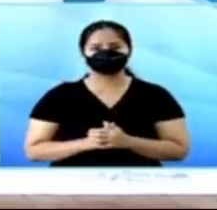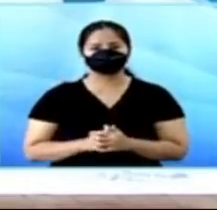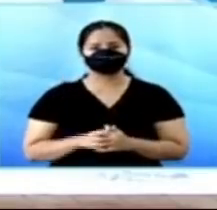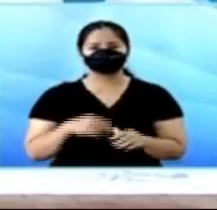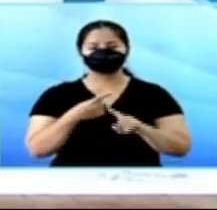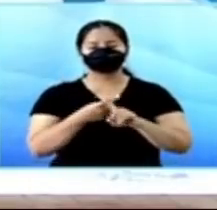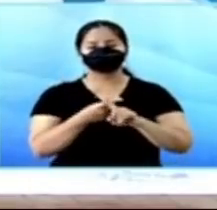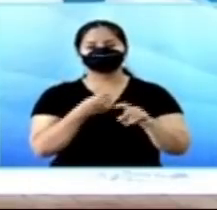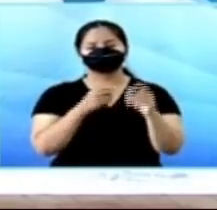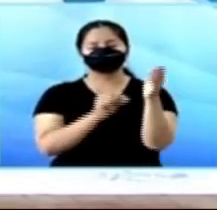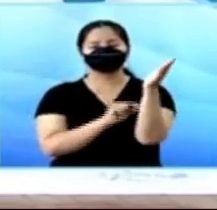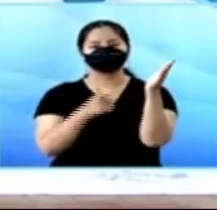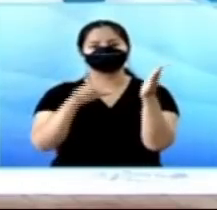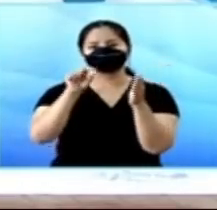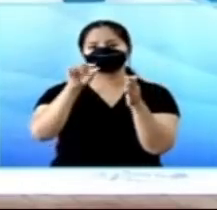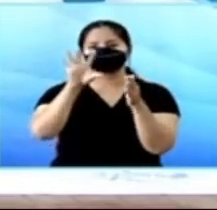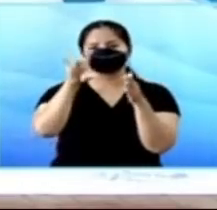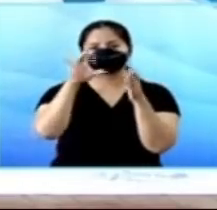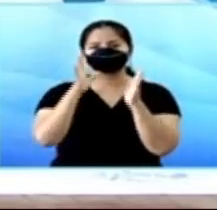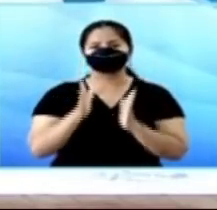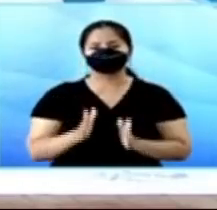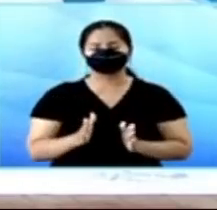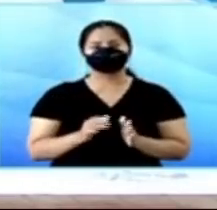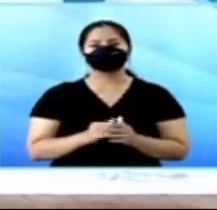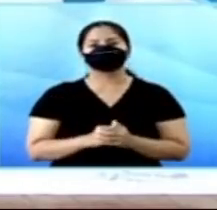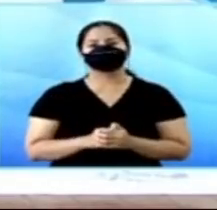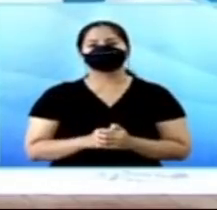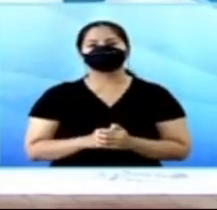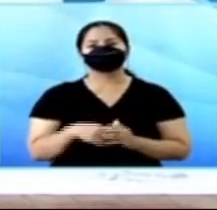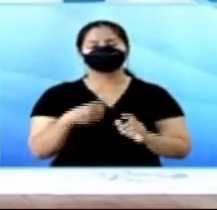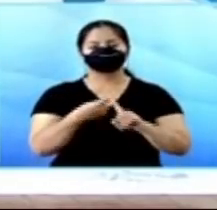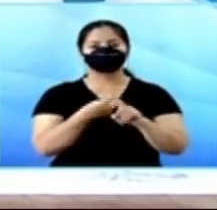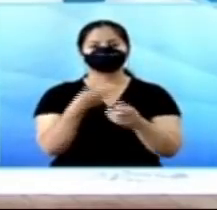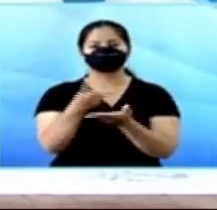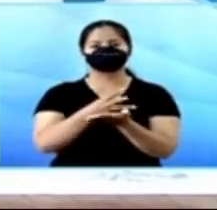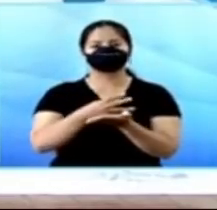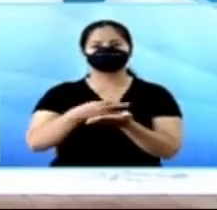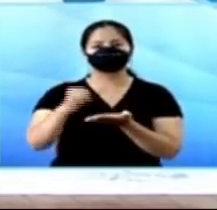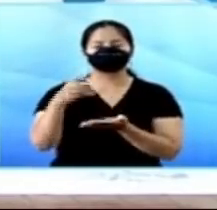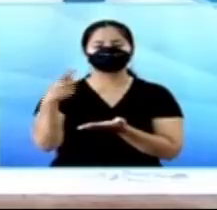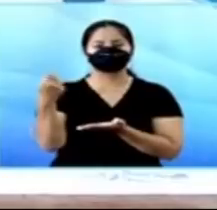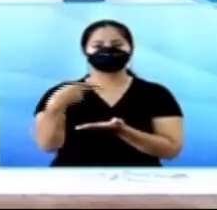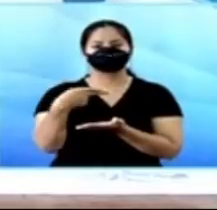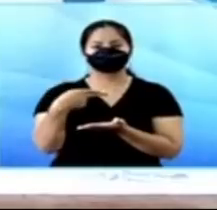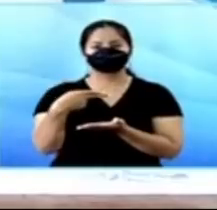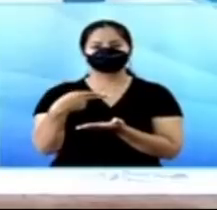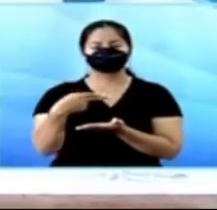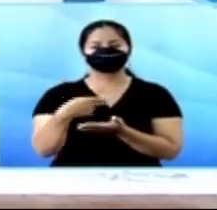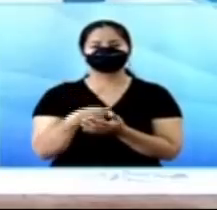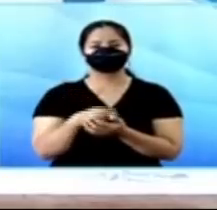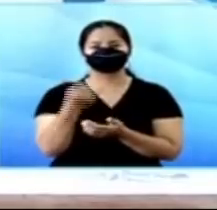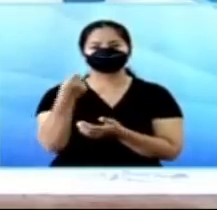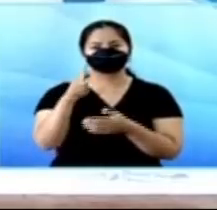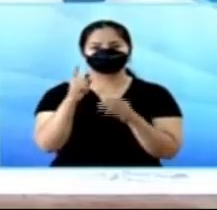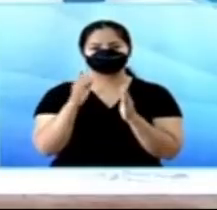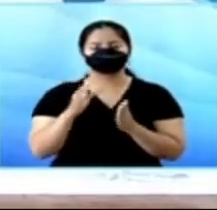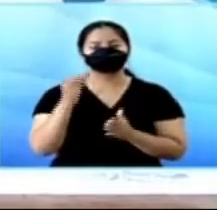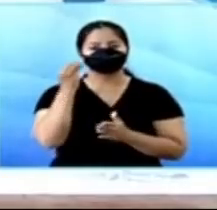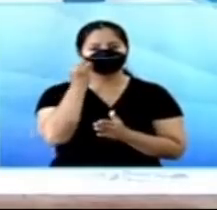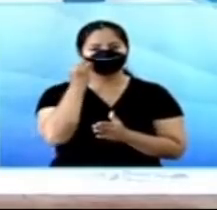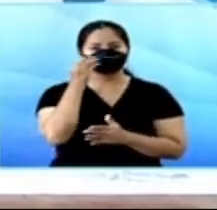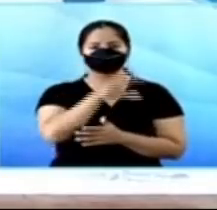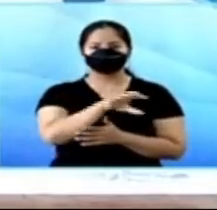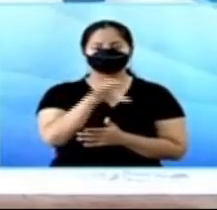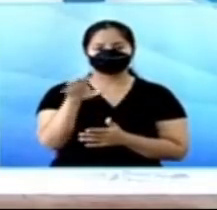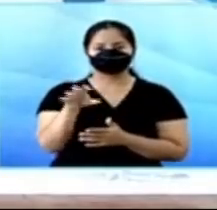งคำมวน18คนนั้นแมนจากเมืองตะแคงจากเมืองตะแคงนั้น11บ้านบัว